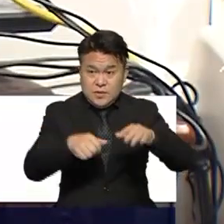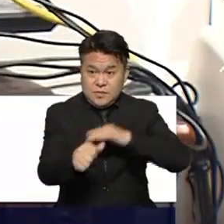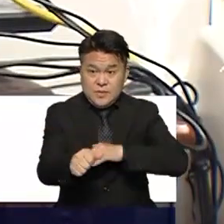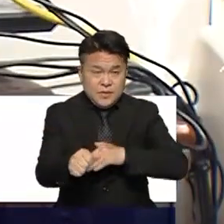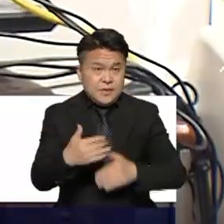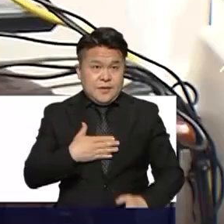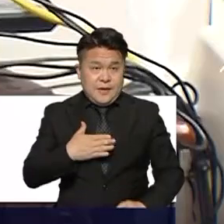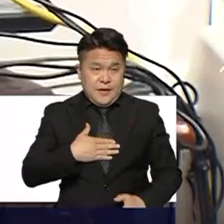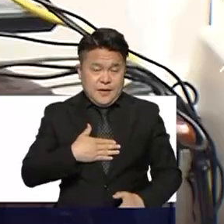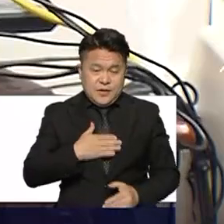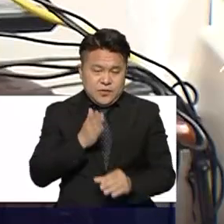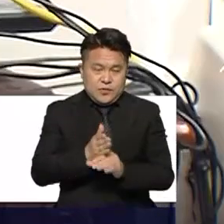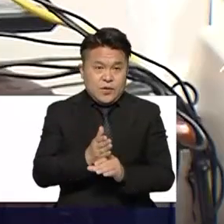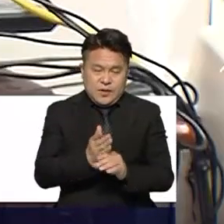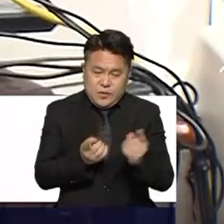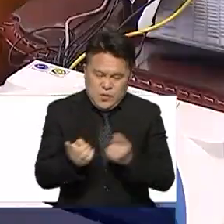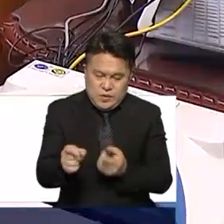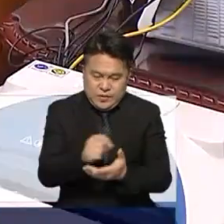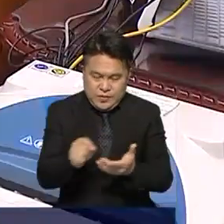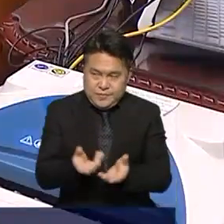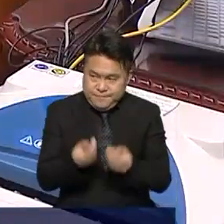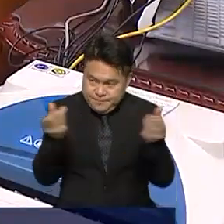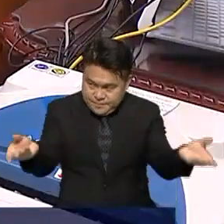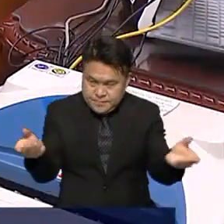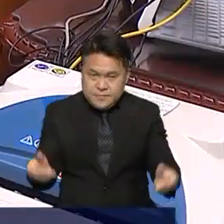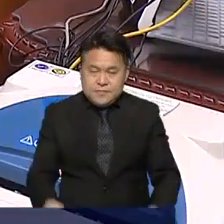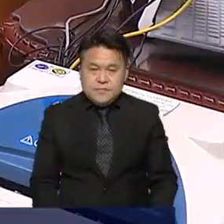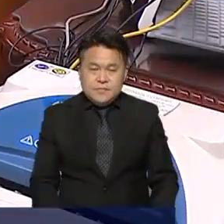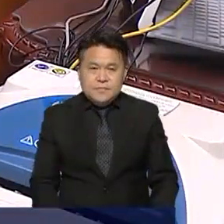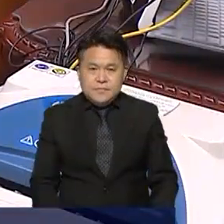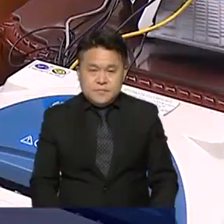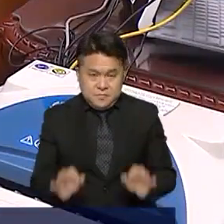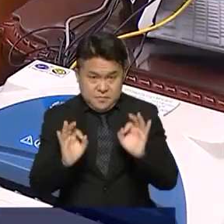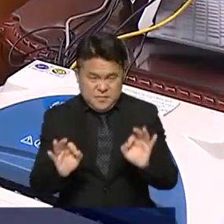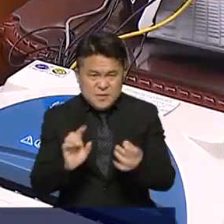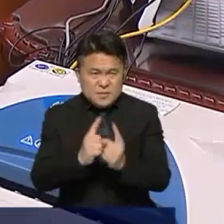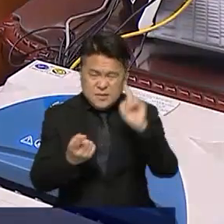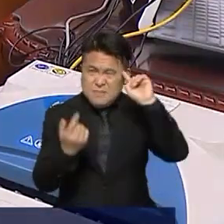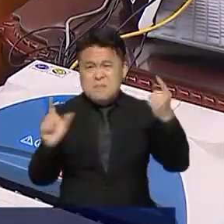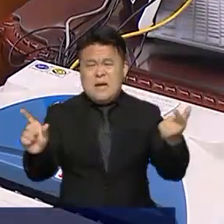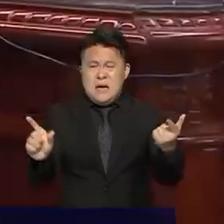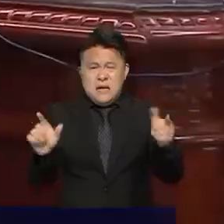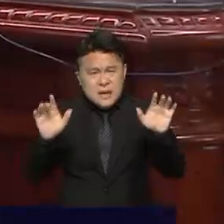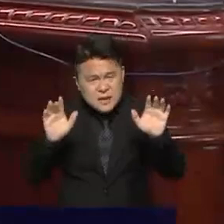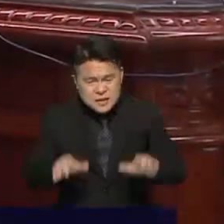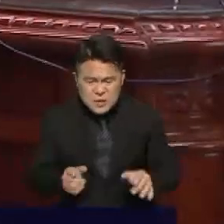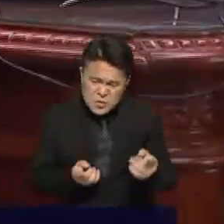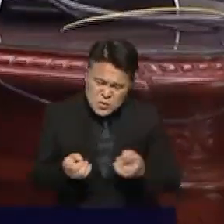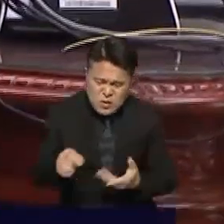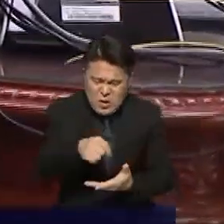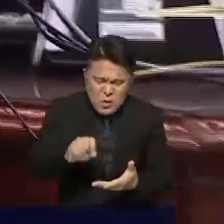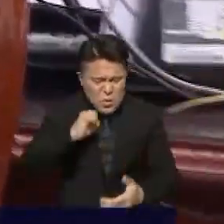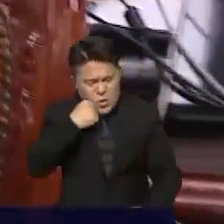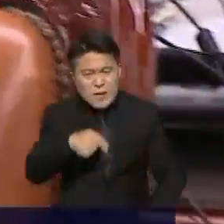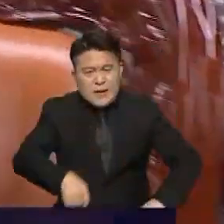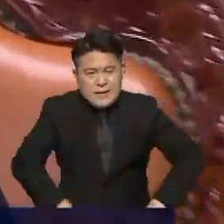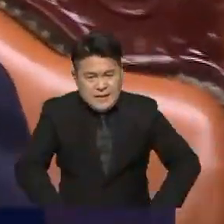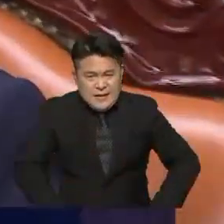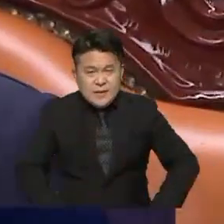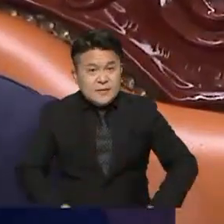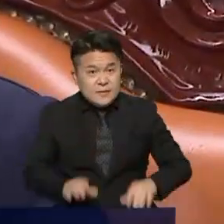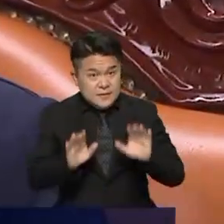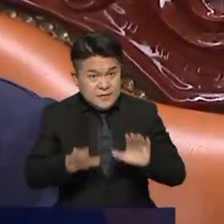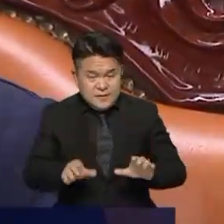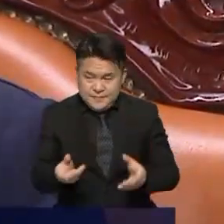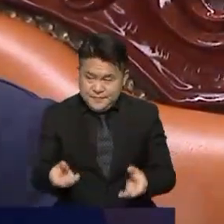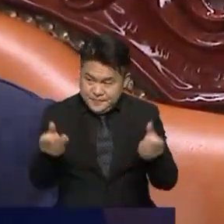최종 중재안을 전달했습니다. 박 의장은 여야 간 간극이 너무 커 조정안을 만드는 게 쉽지 않았다며 중재안은